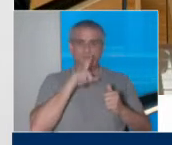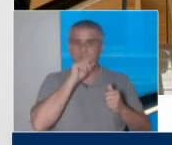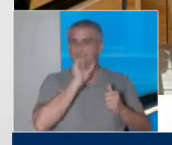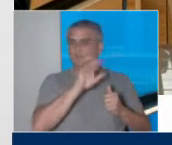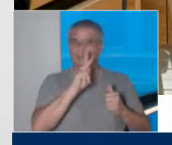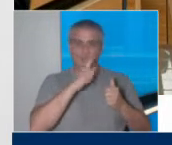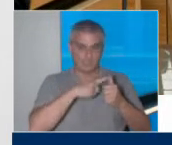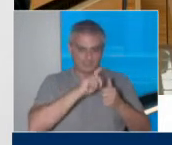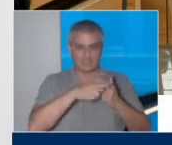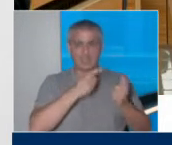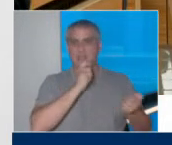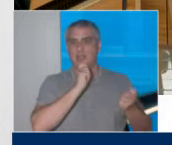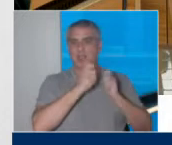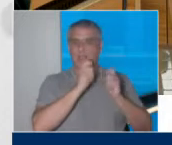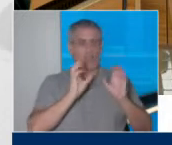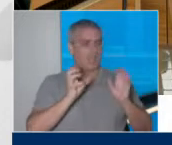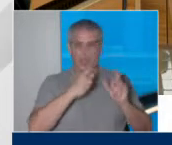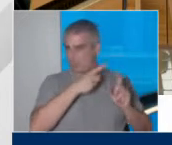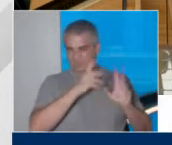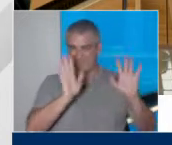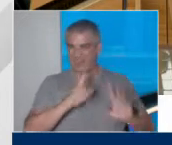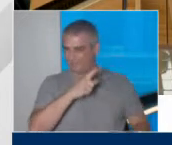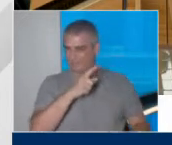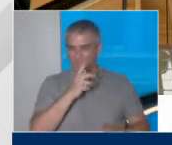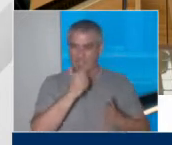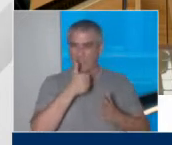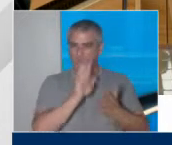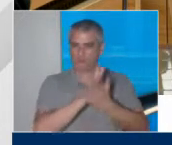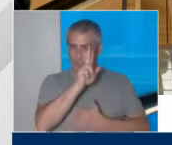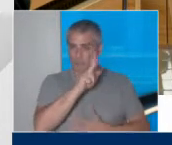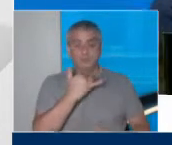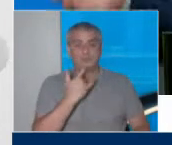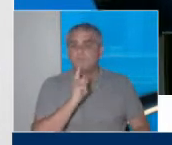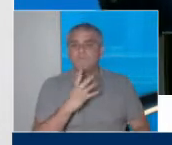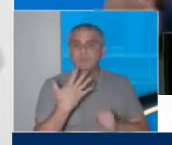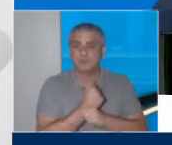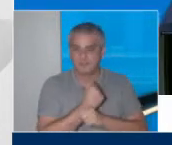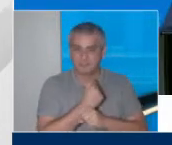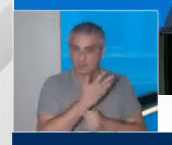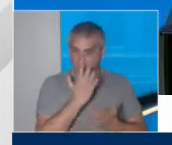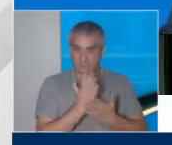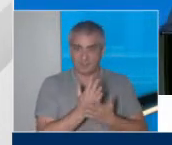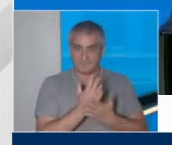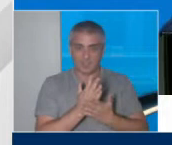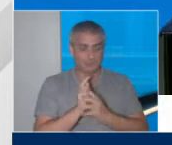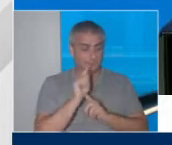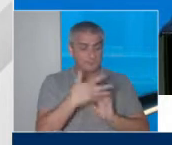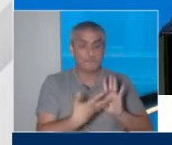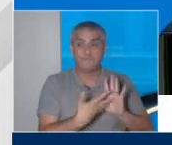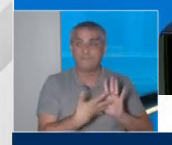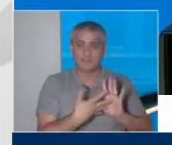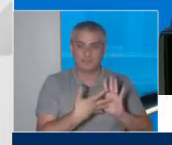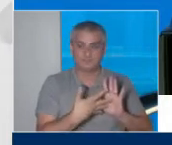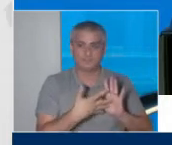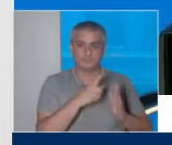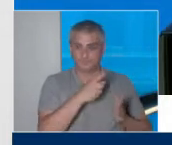של קמיסה, גם את הרעיון שלו לאיילה חסון, והשאלה עכשיו מי הולך לנצח, עצם זה שזה הולך לבדיקה,